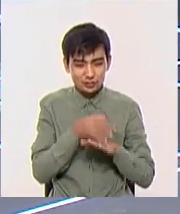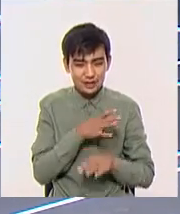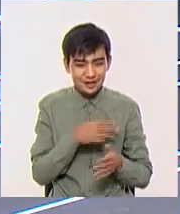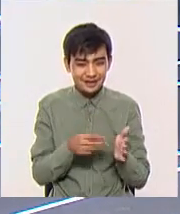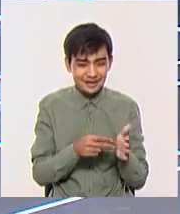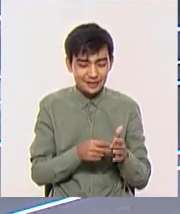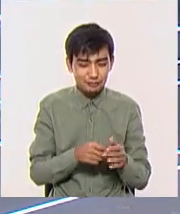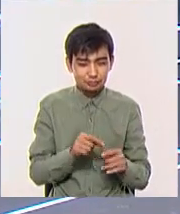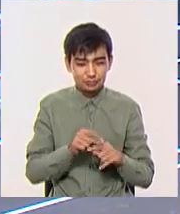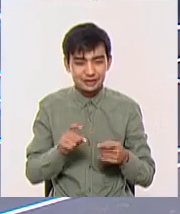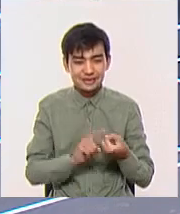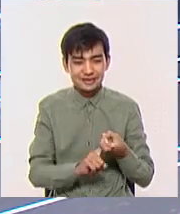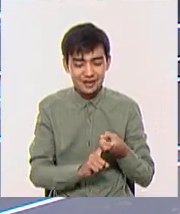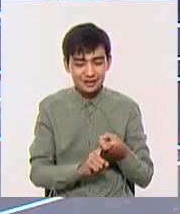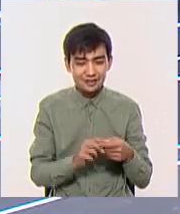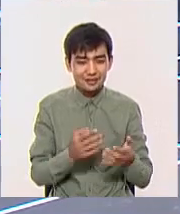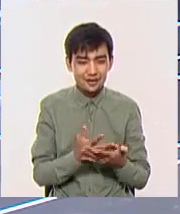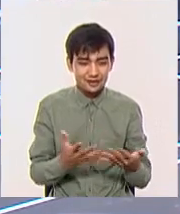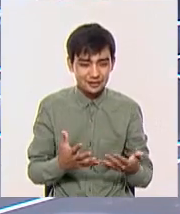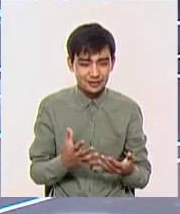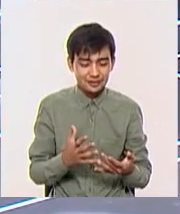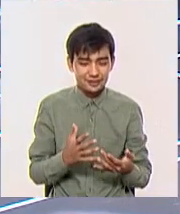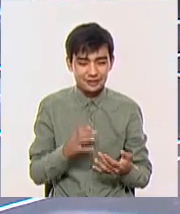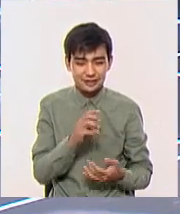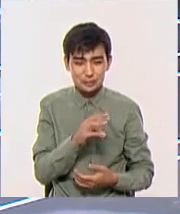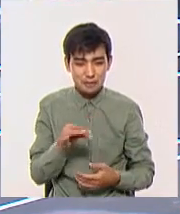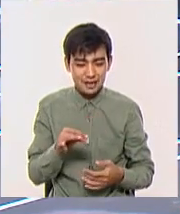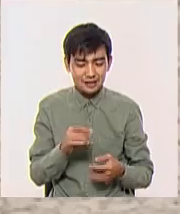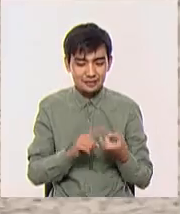цен напрямую связан с некоторыми публикациями в СМИ.